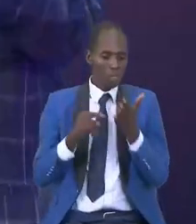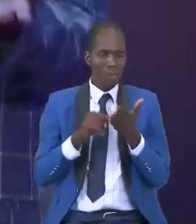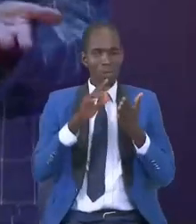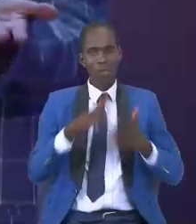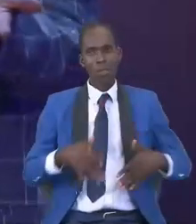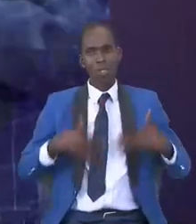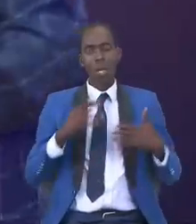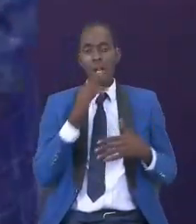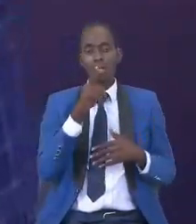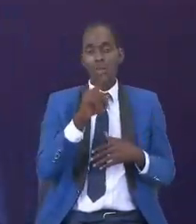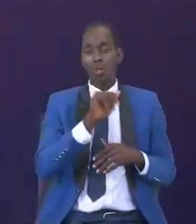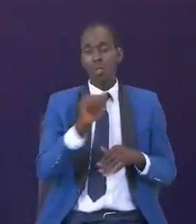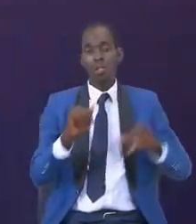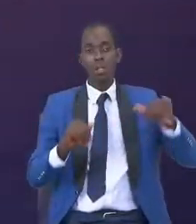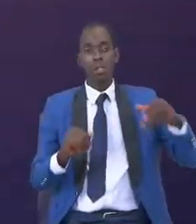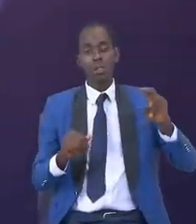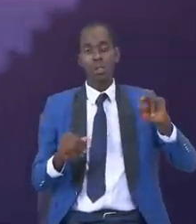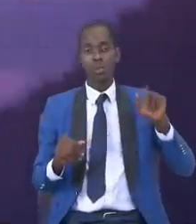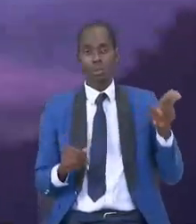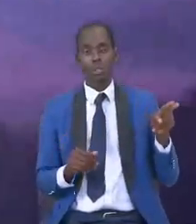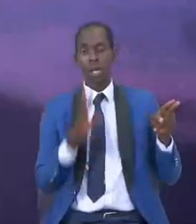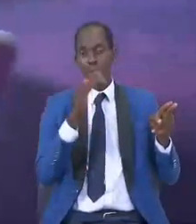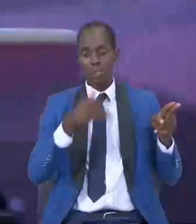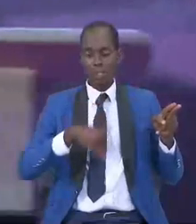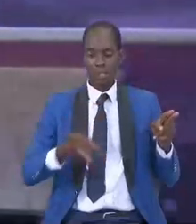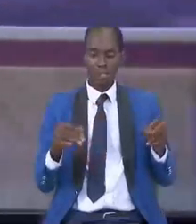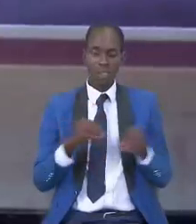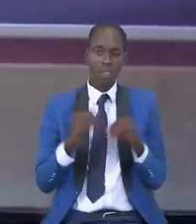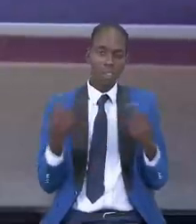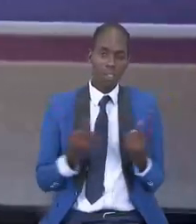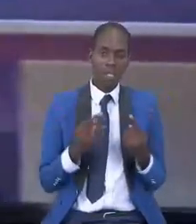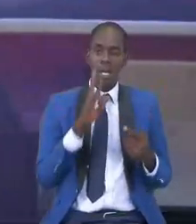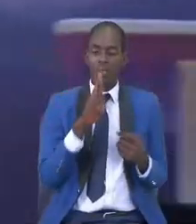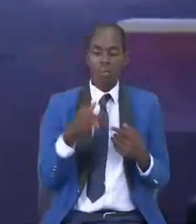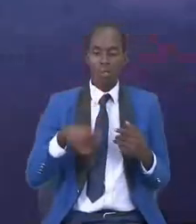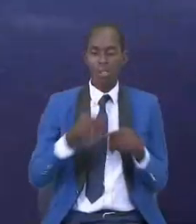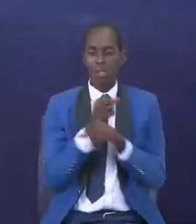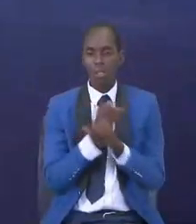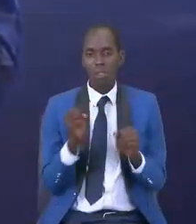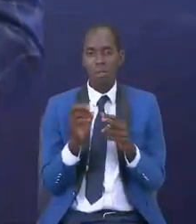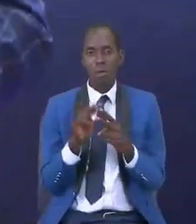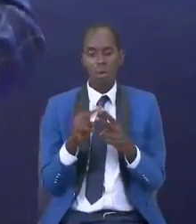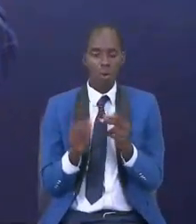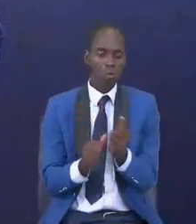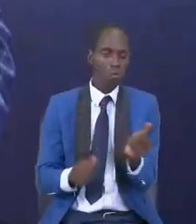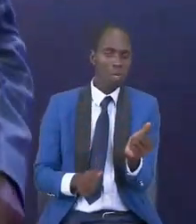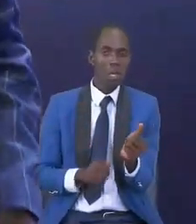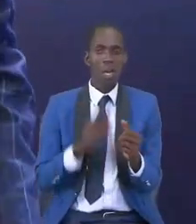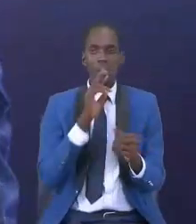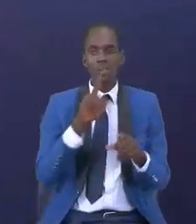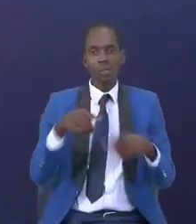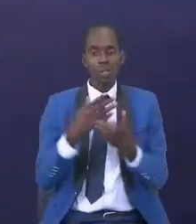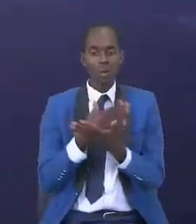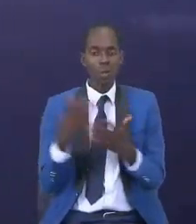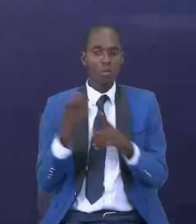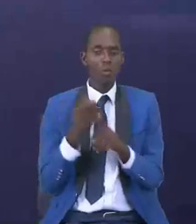es Jonas, un Chanel? Est-ce que tu es rétrograde? Est-ce que tu es rebelle? Est-ce que tu t'es éloigné de la paix de Dieu